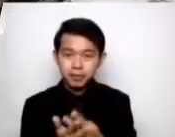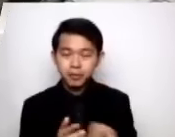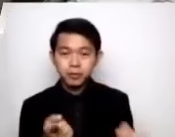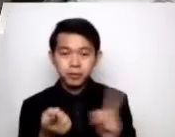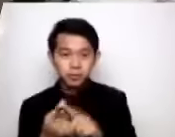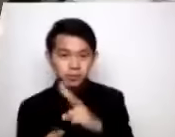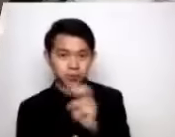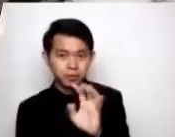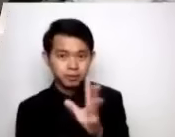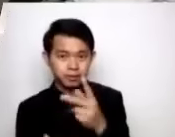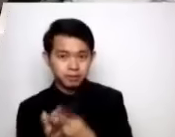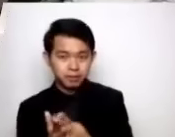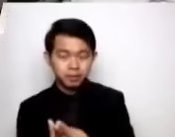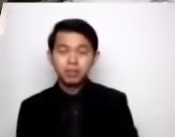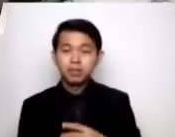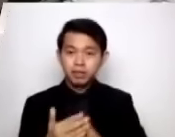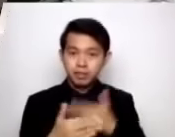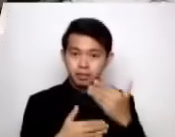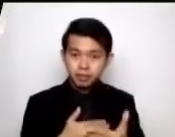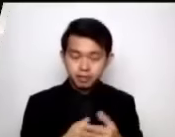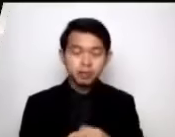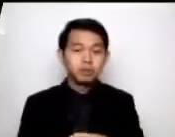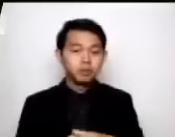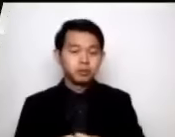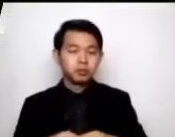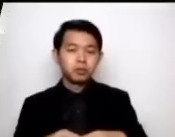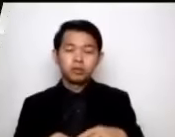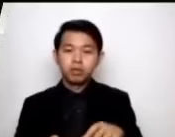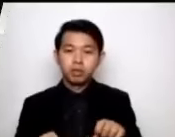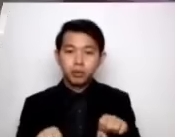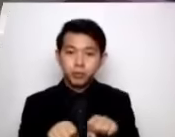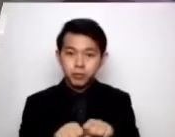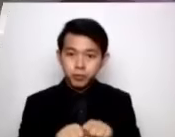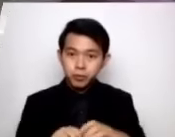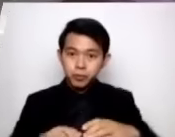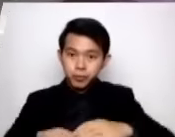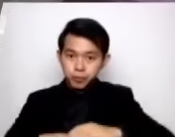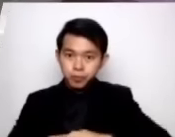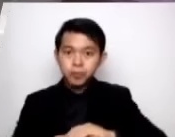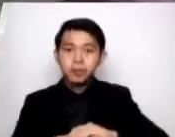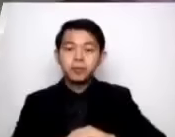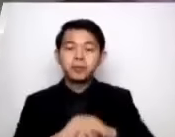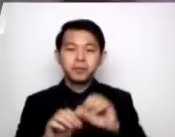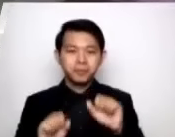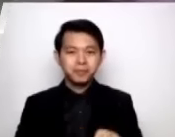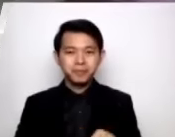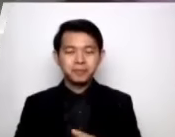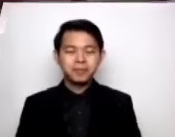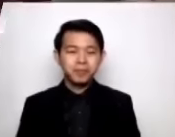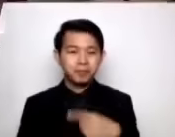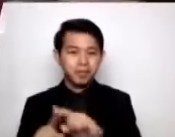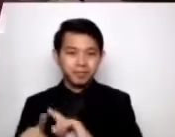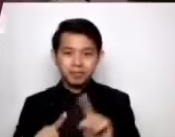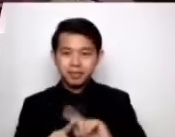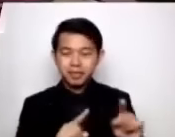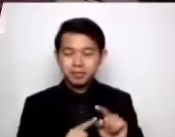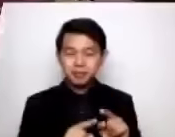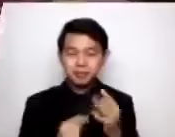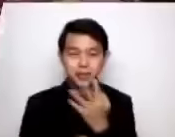ang chunky slip-ons para sa mga bata. Bukod sa makulay, may mga dekorasyon pa itong characters.